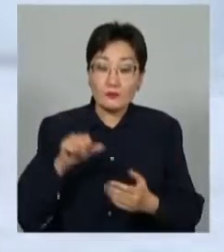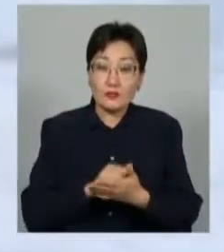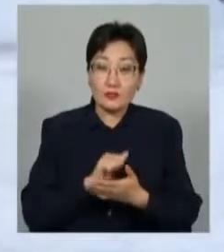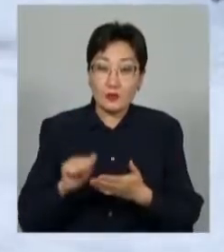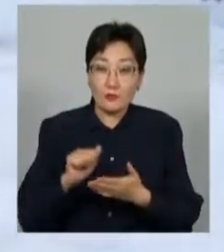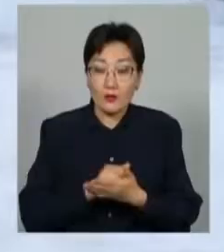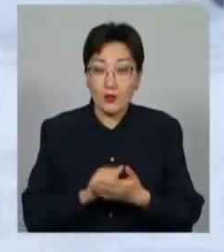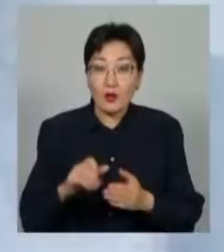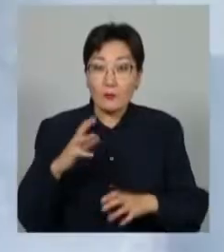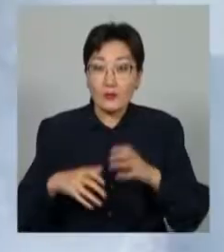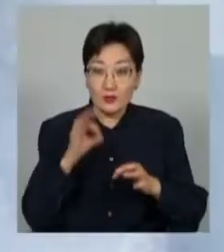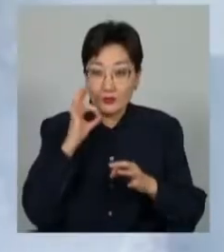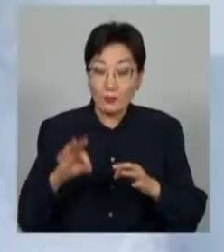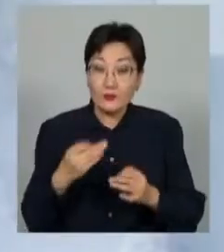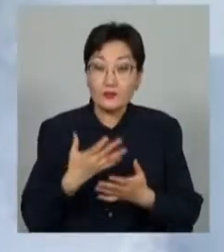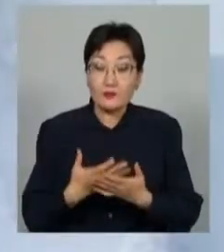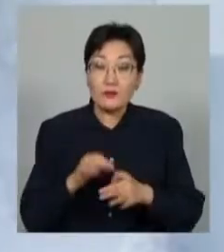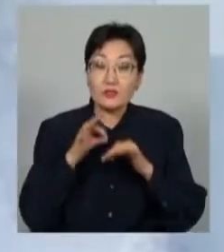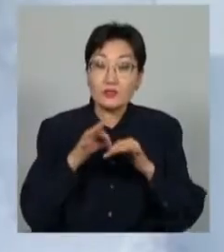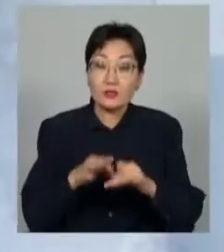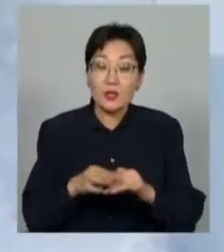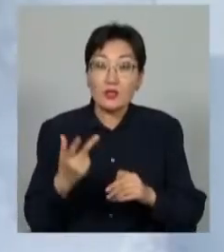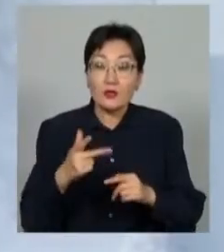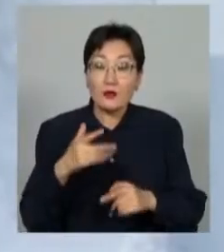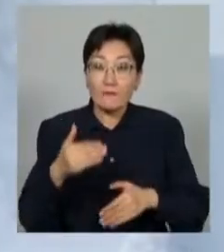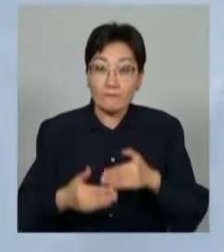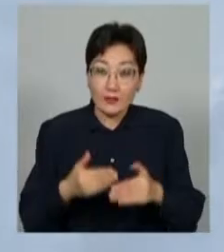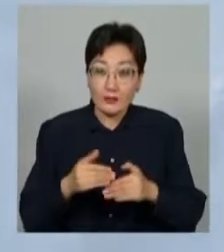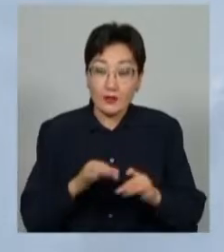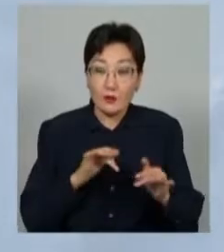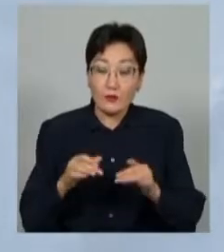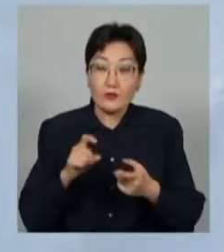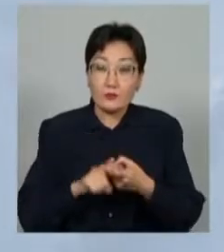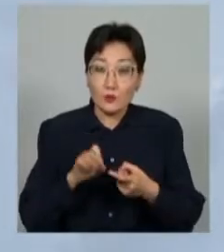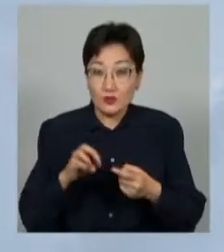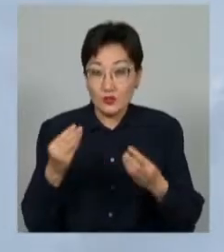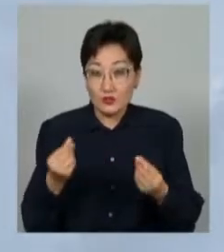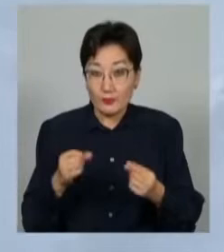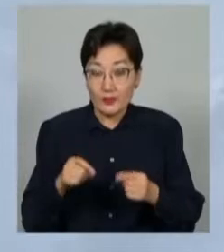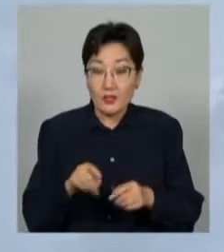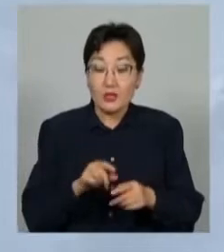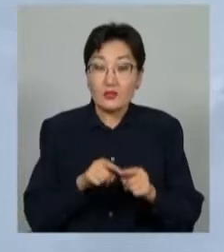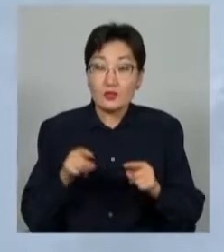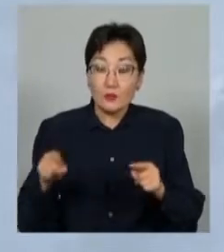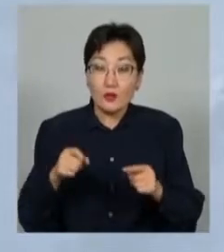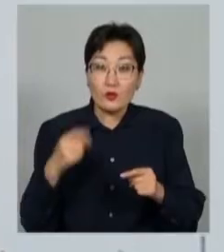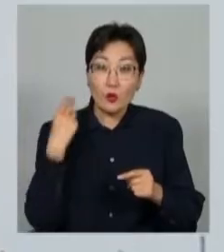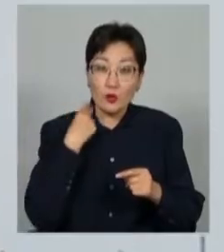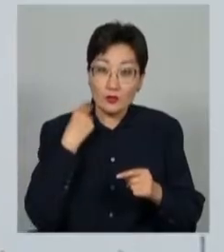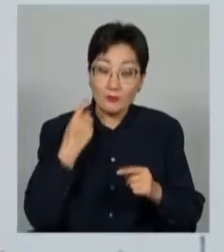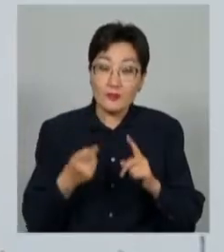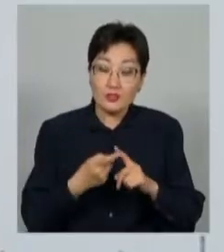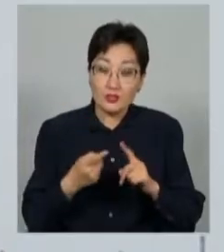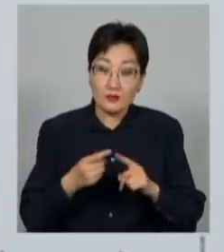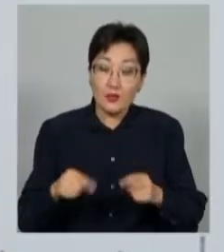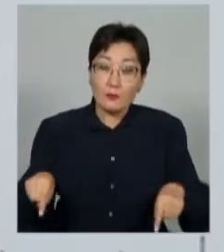учетом международного опыта, предлагается ввести три вида процедур в зависимости от суммы и длительности долга. Первое